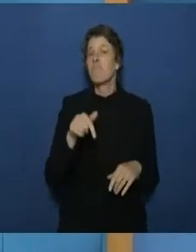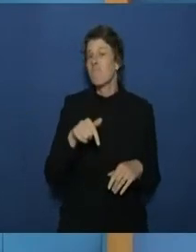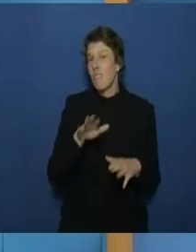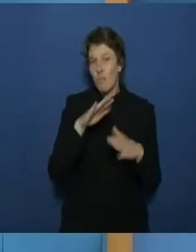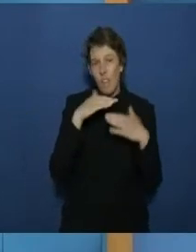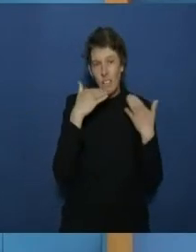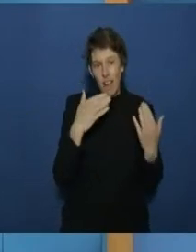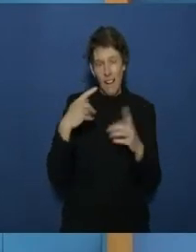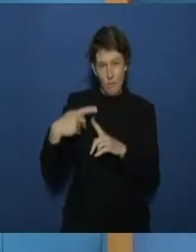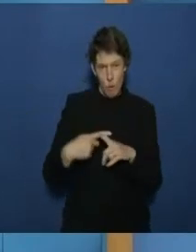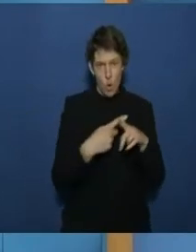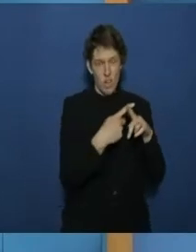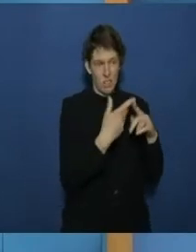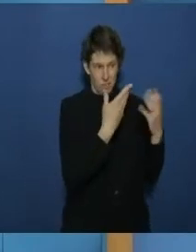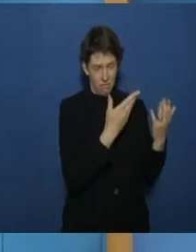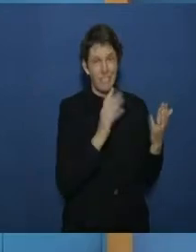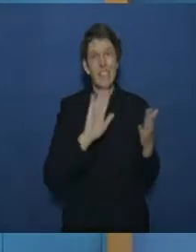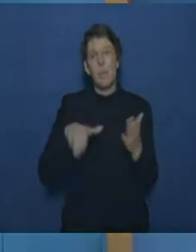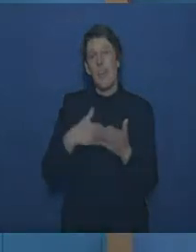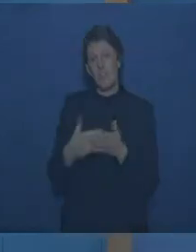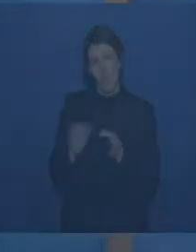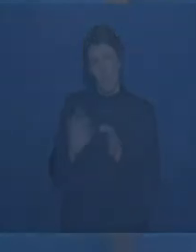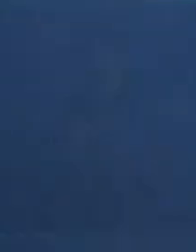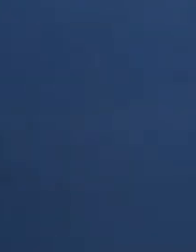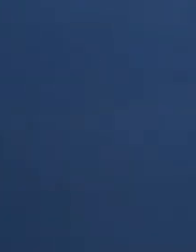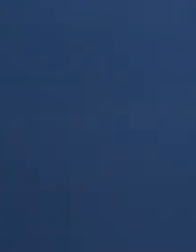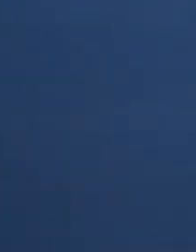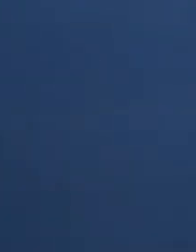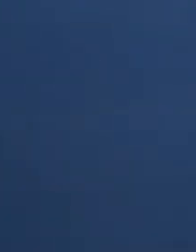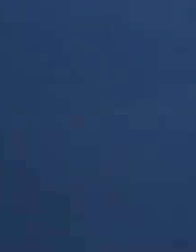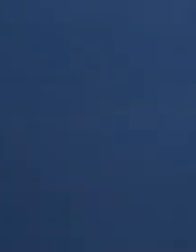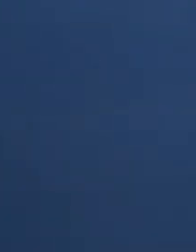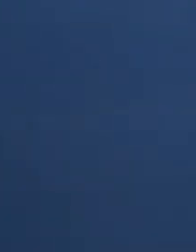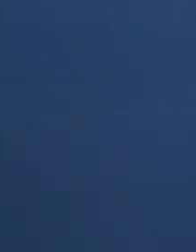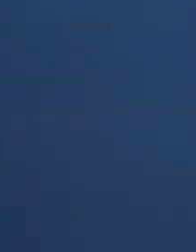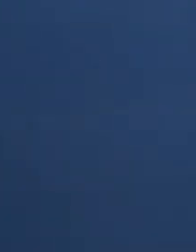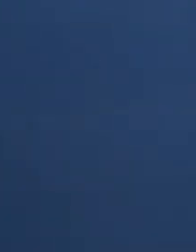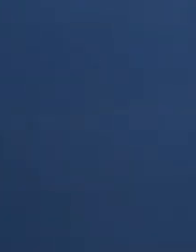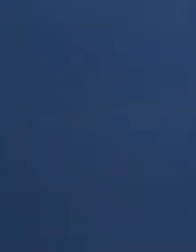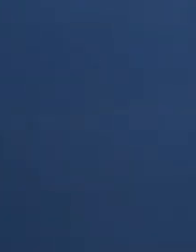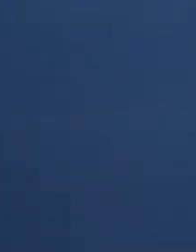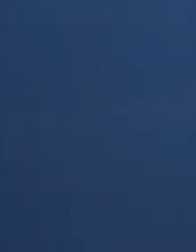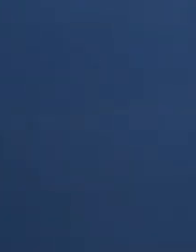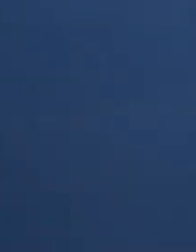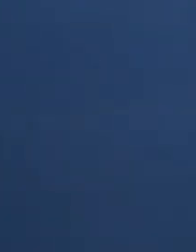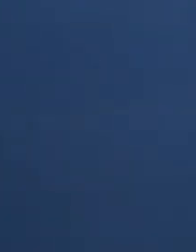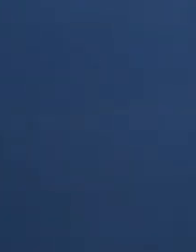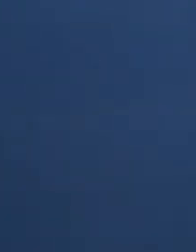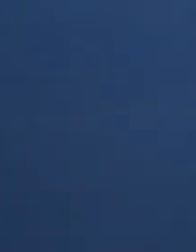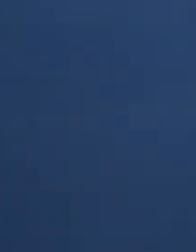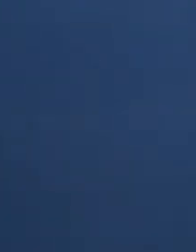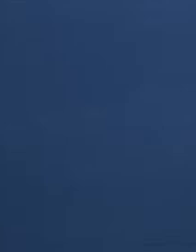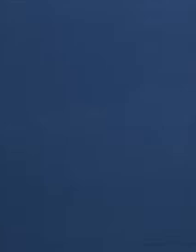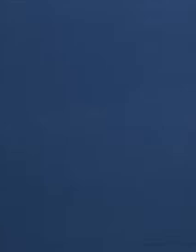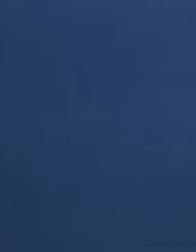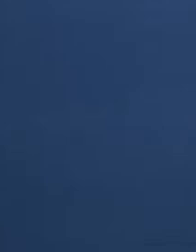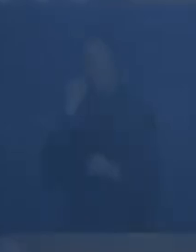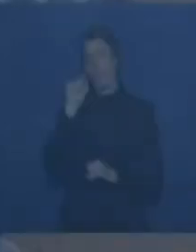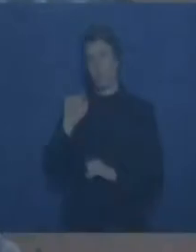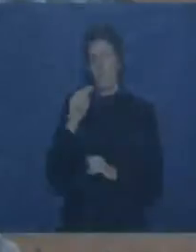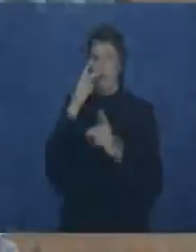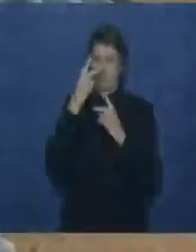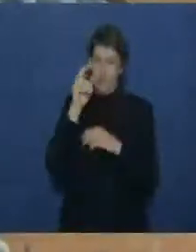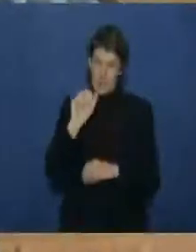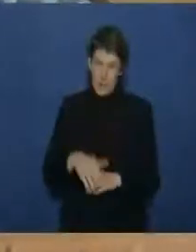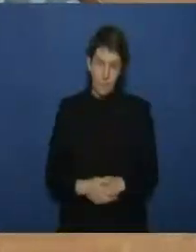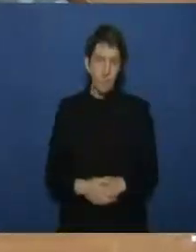herzlich dem Sender Phoenix, der uns mit der Gebärdendolmetschung unterstützt. Das können Sie bei Phoenix sehen, aber auch nur bei Phoenix. Herr Seibert hat das Wort